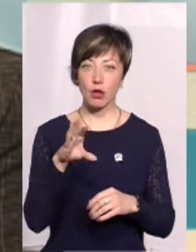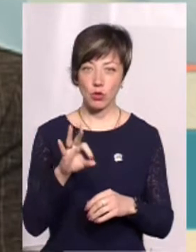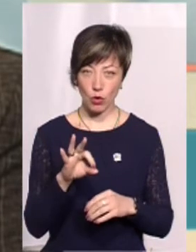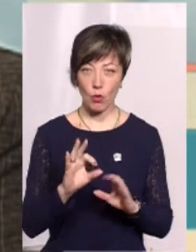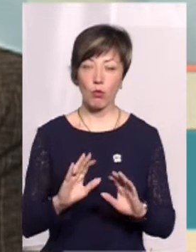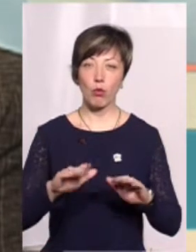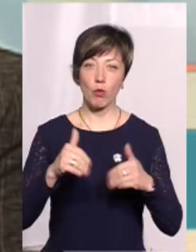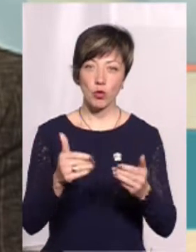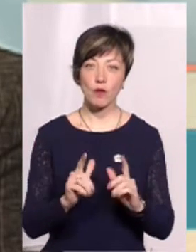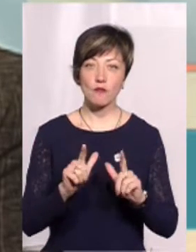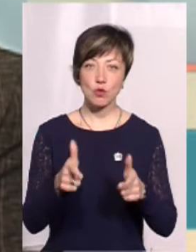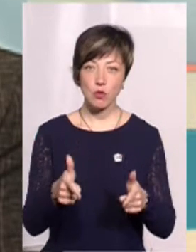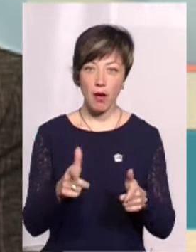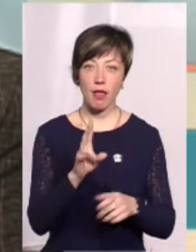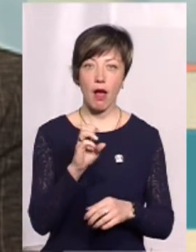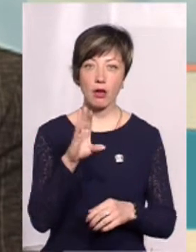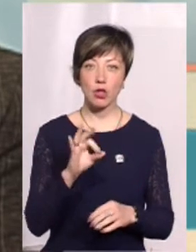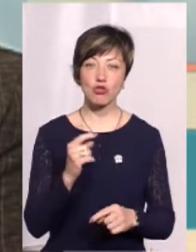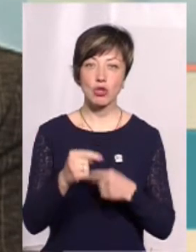пропонує вступ в НАТО через референдум.